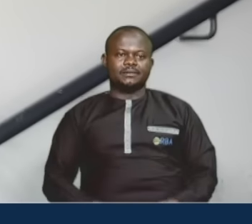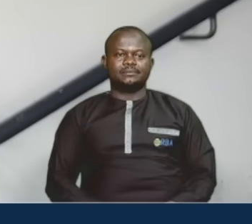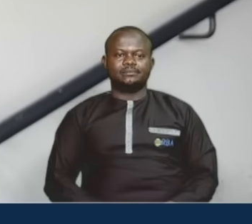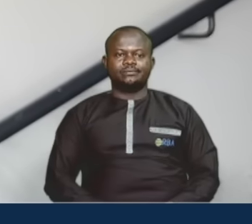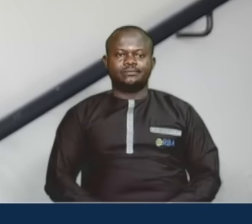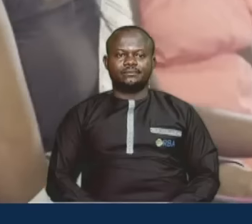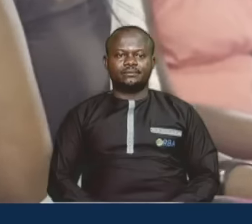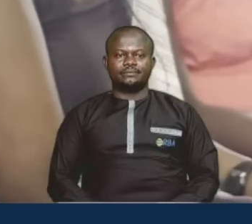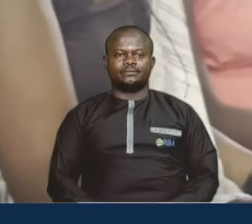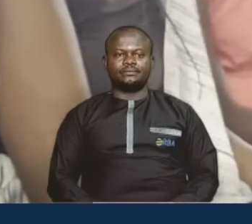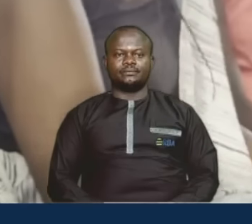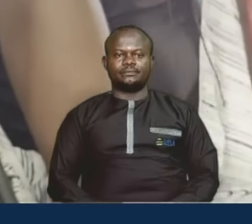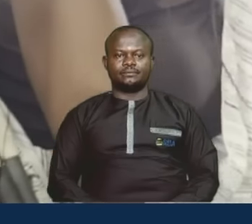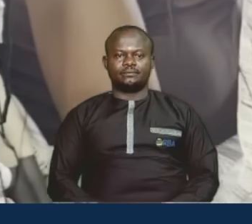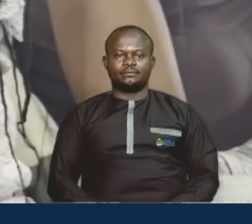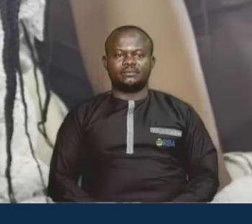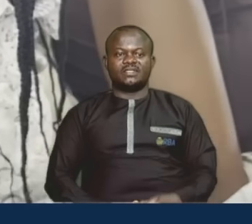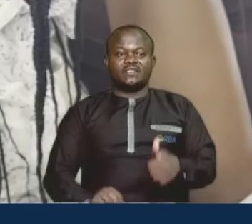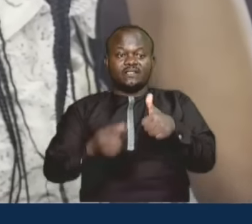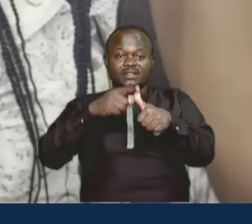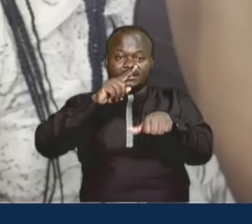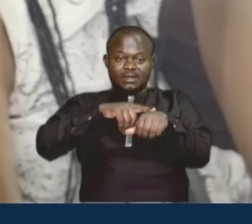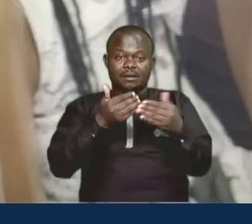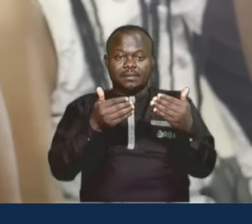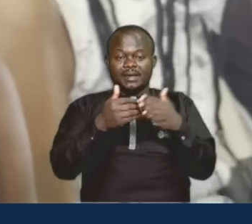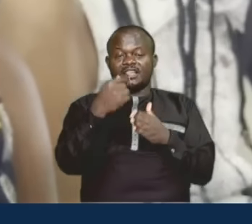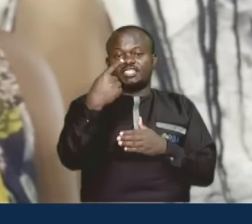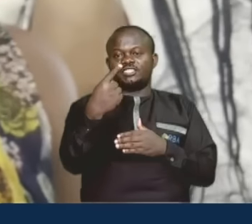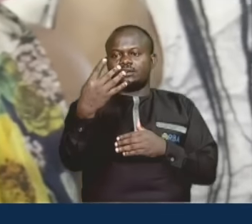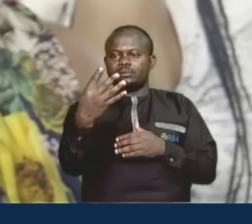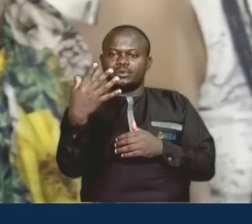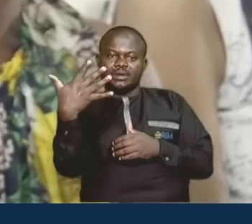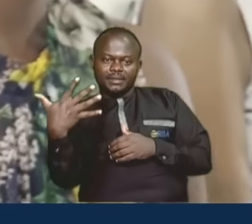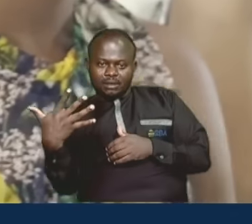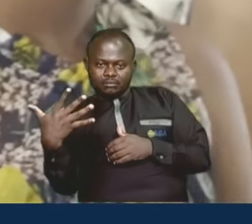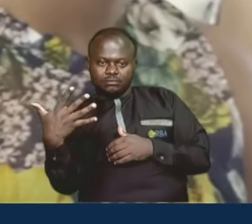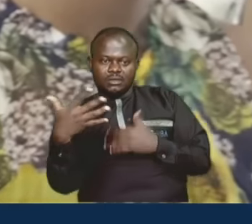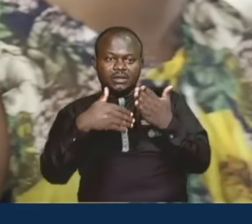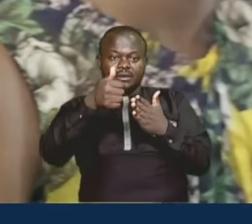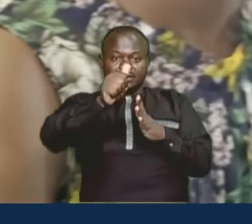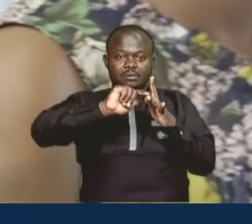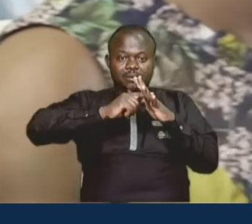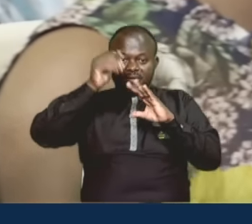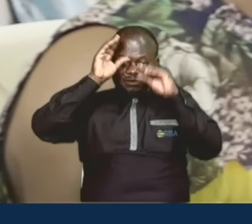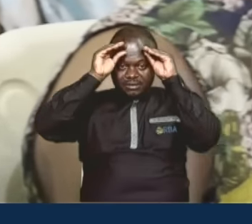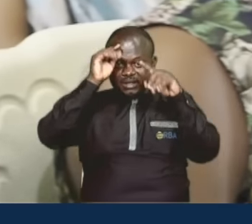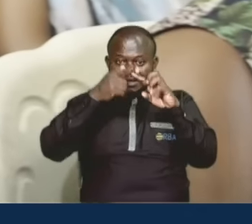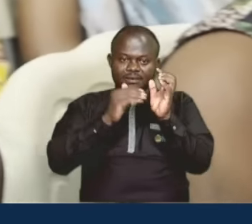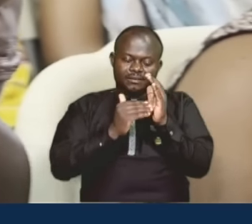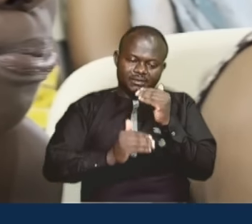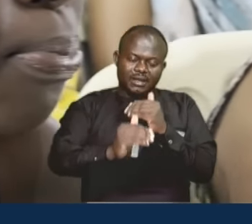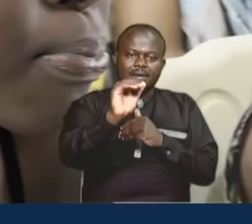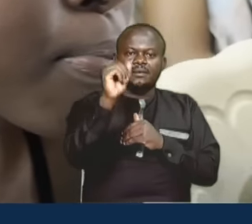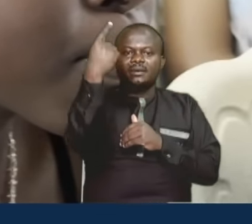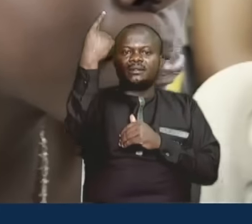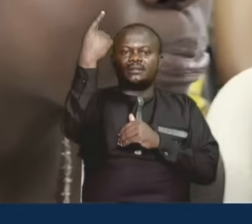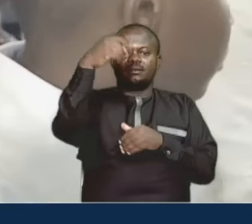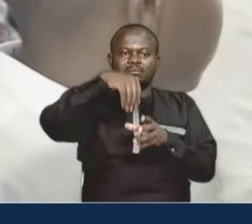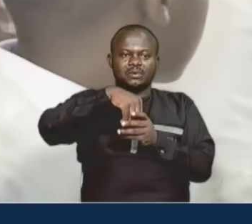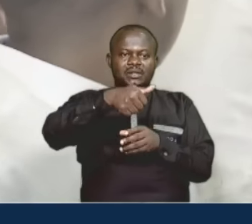y'Iburasirazuba. Ku ikubitiro abana 145 nibo batangiye amasomo bakaba bagiye kuba imfura z'iki kigo. Muri